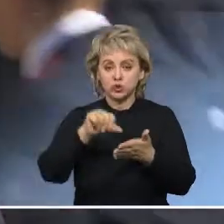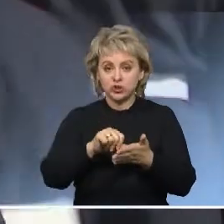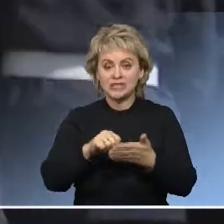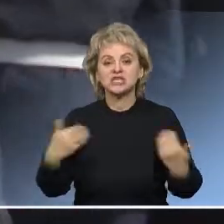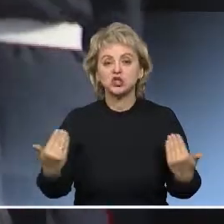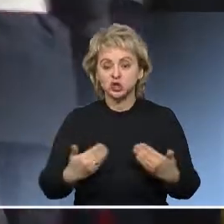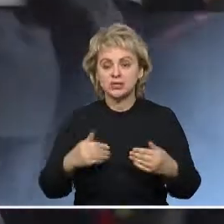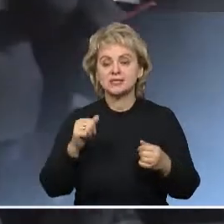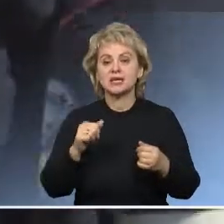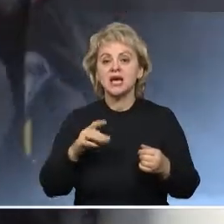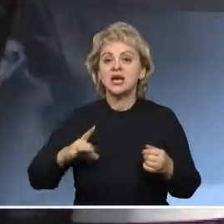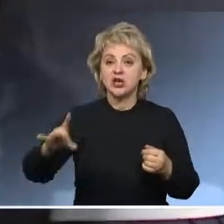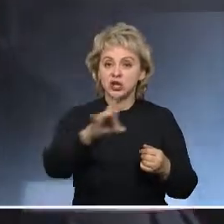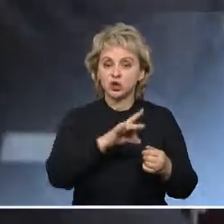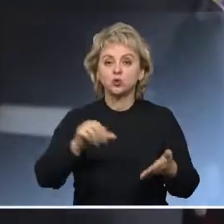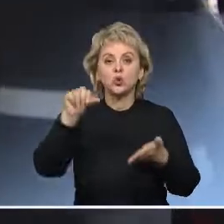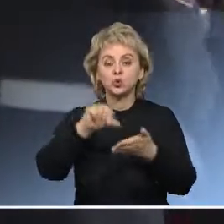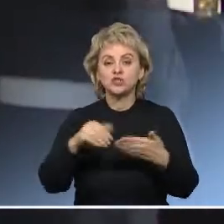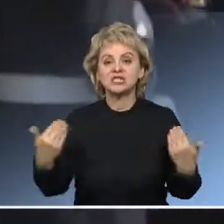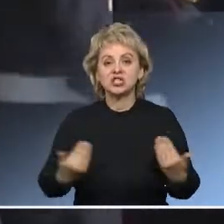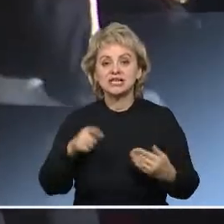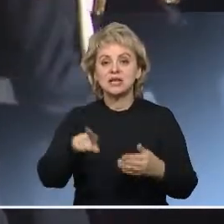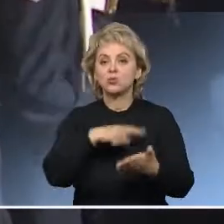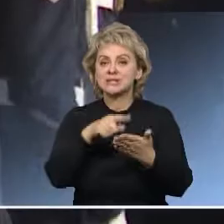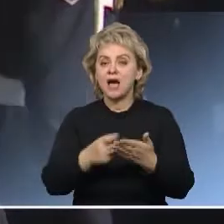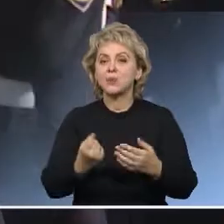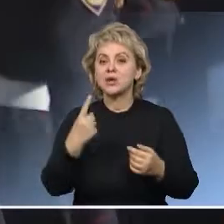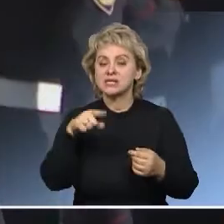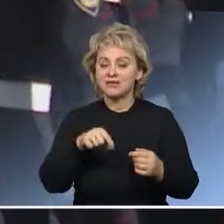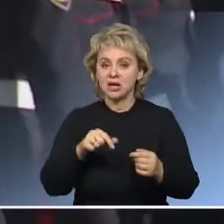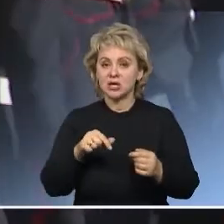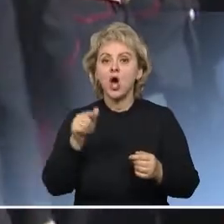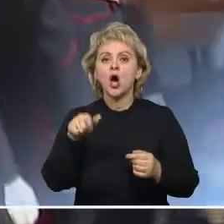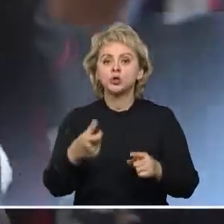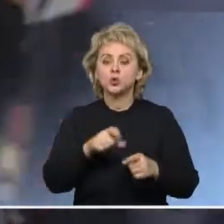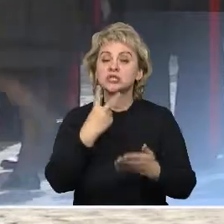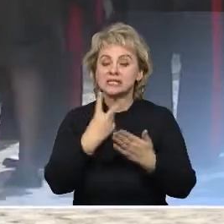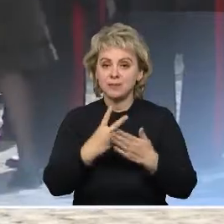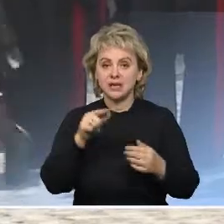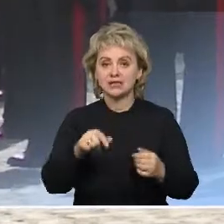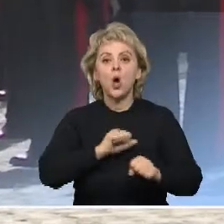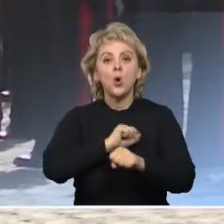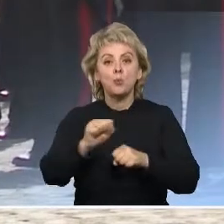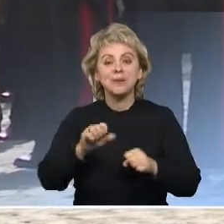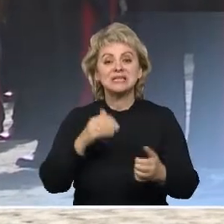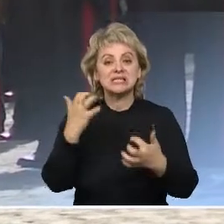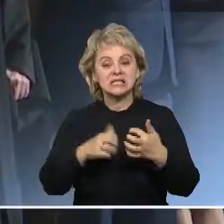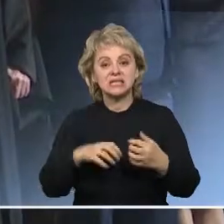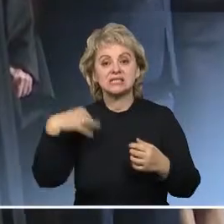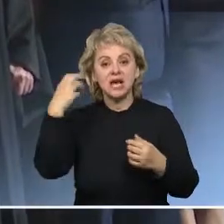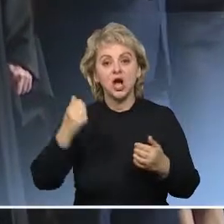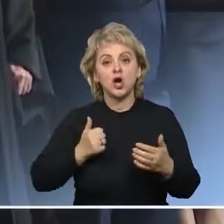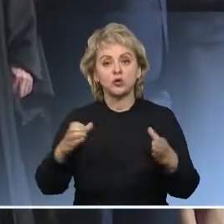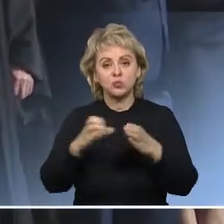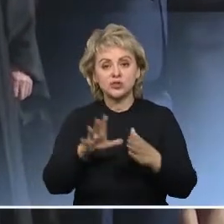в жизни региона, участию в жизни муниципальных образований, оно очень заметно. Победителями среди кадетских